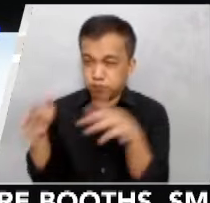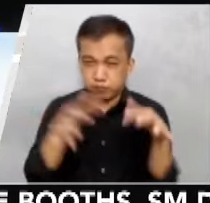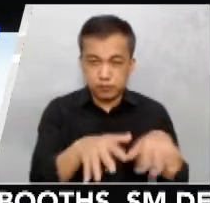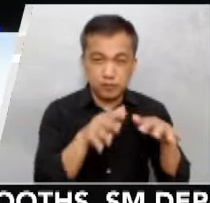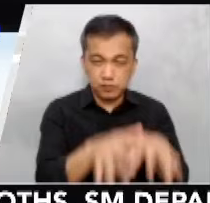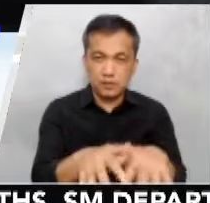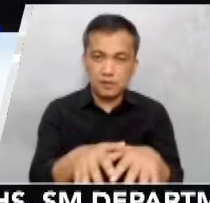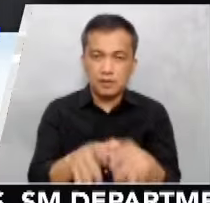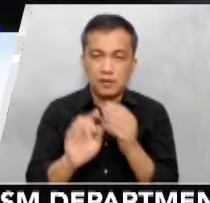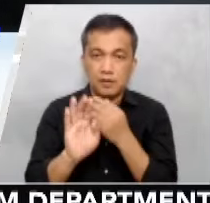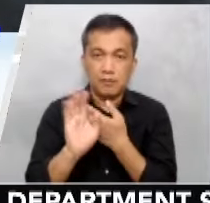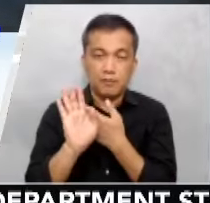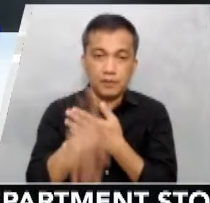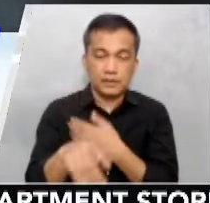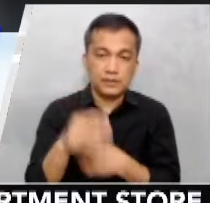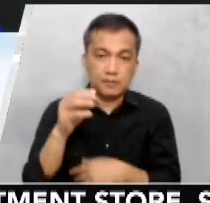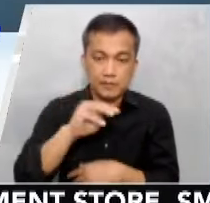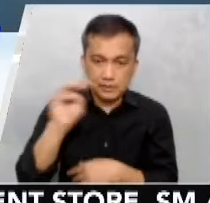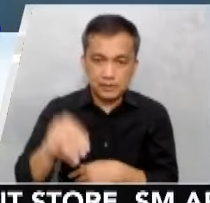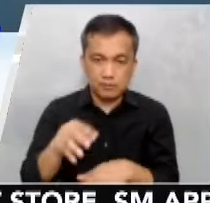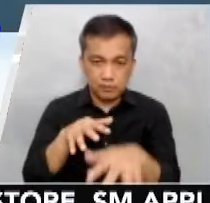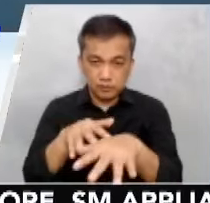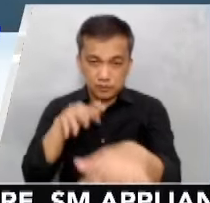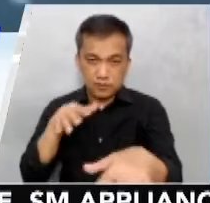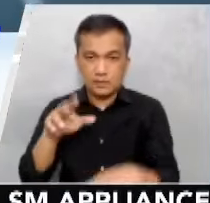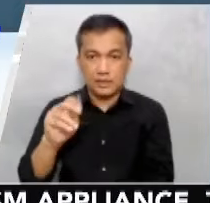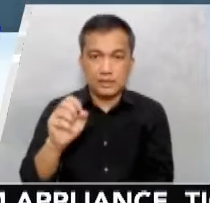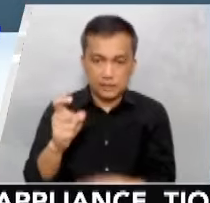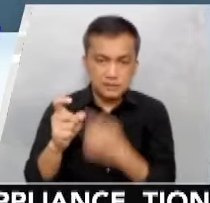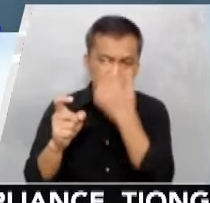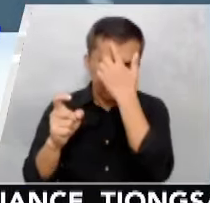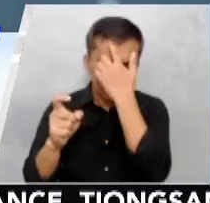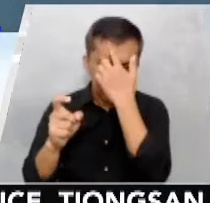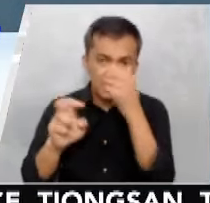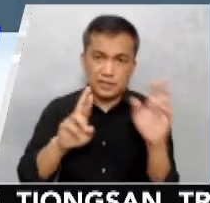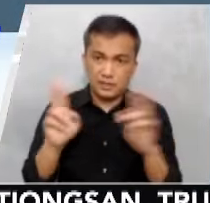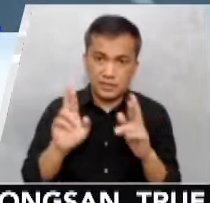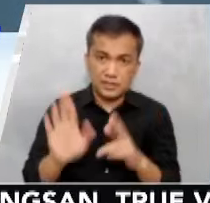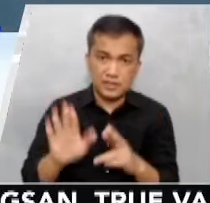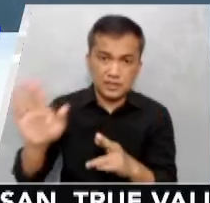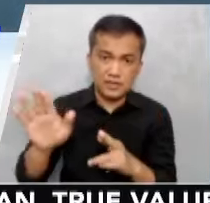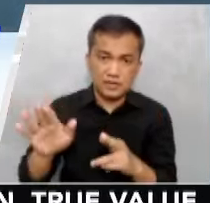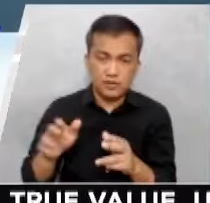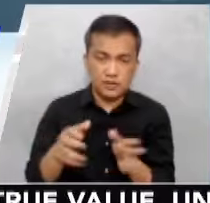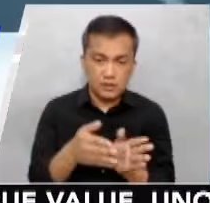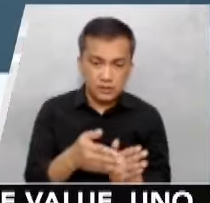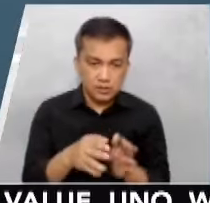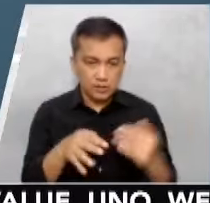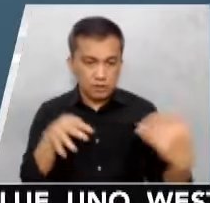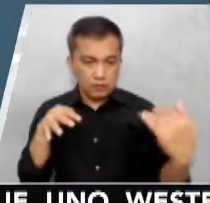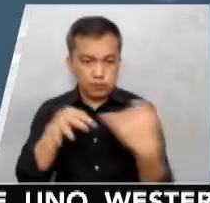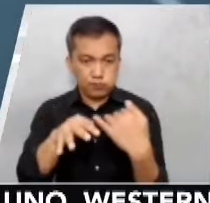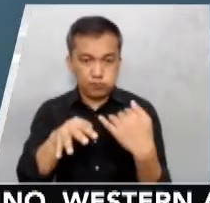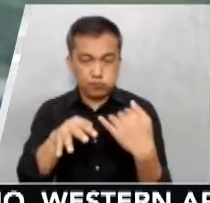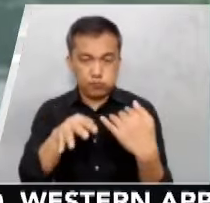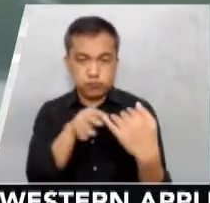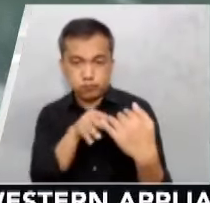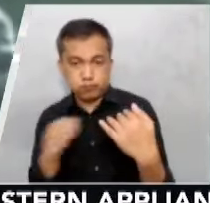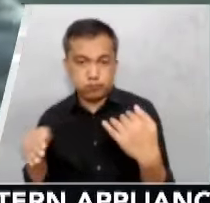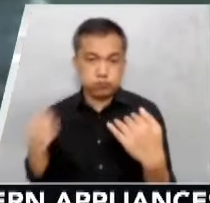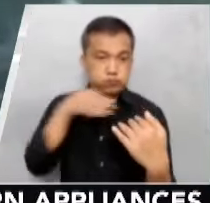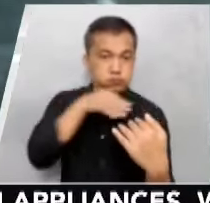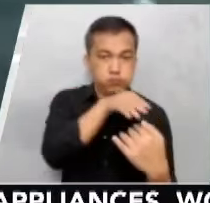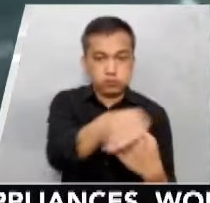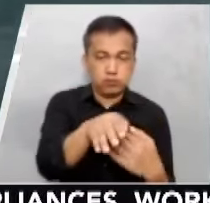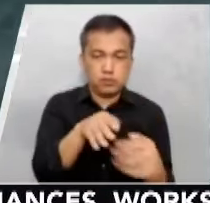Manila at magka-traffic sa NLEX, handa raw ang kanilang zipper lane o counterflow lane. Nakaantabay pa rin ang